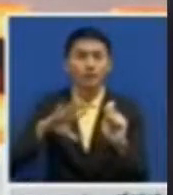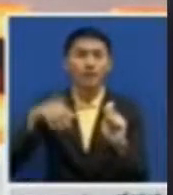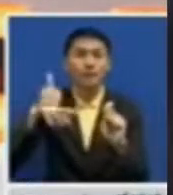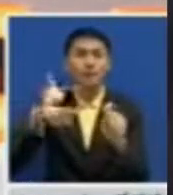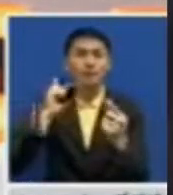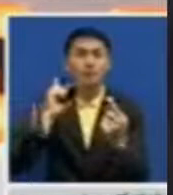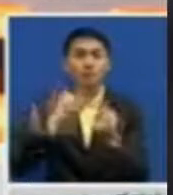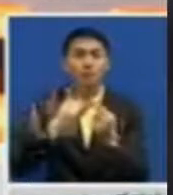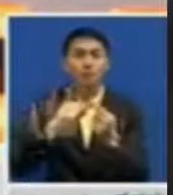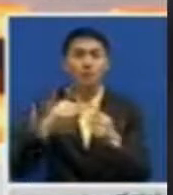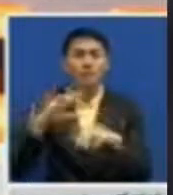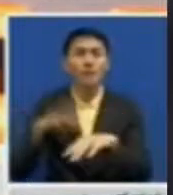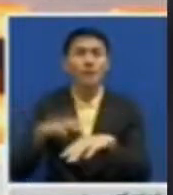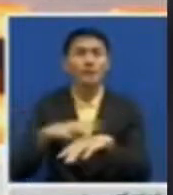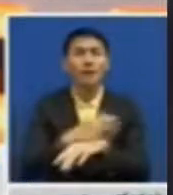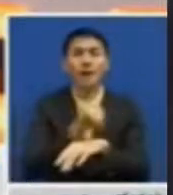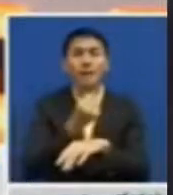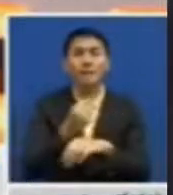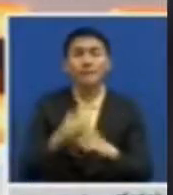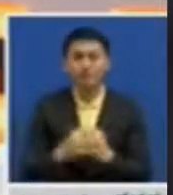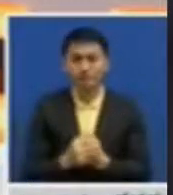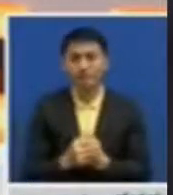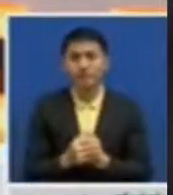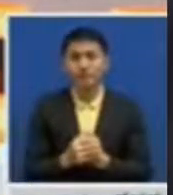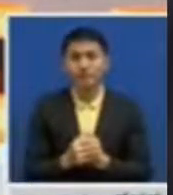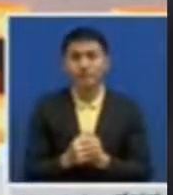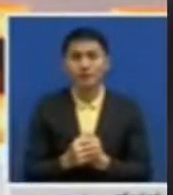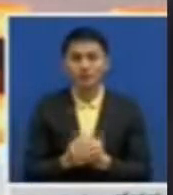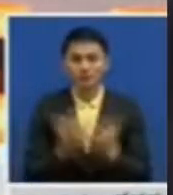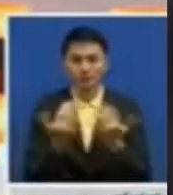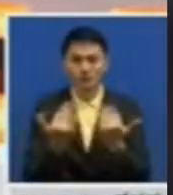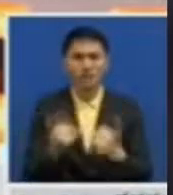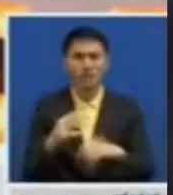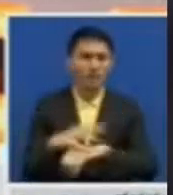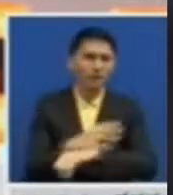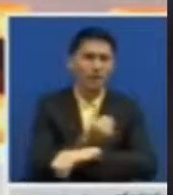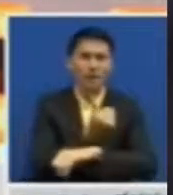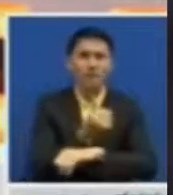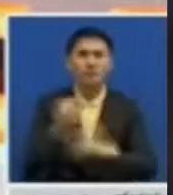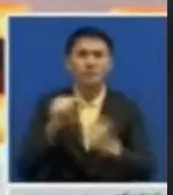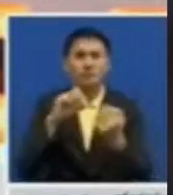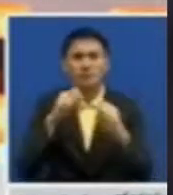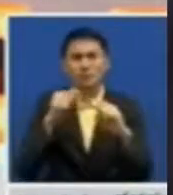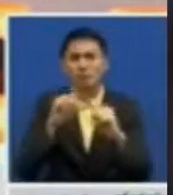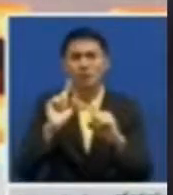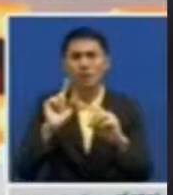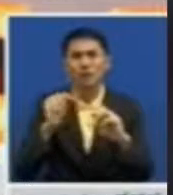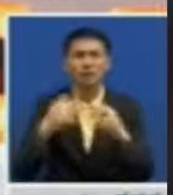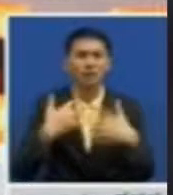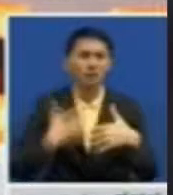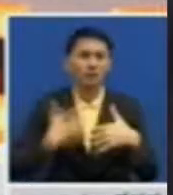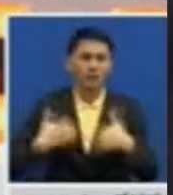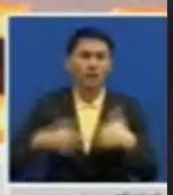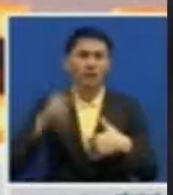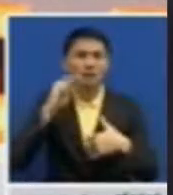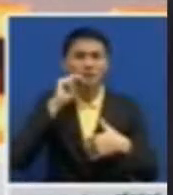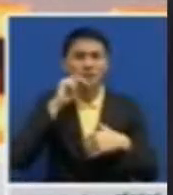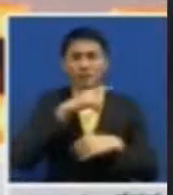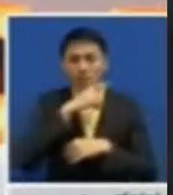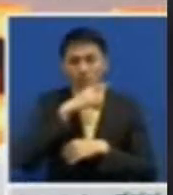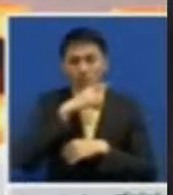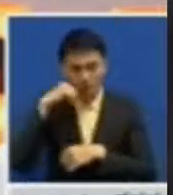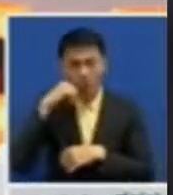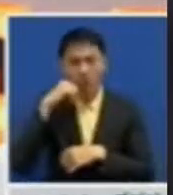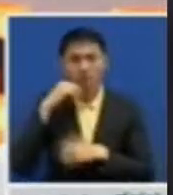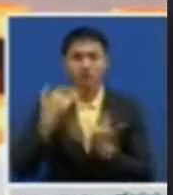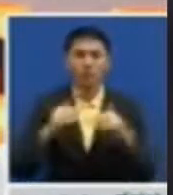ามเนื่องจากได้รับความเดือดร้อนเรื่องหนองน้ำแห่งนี้ตื้นเขินนะ